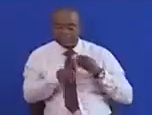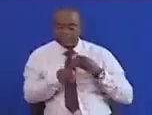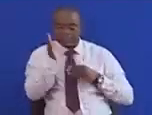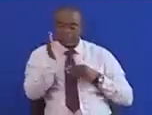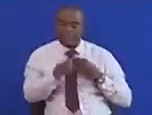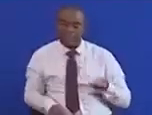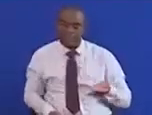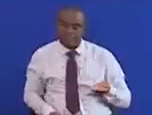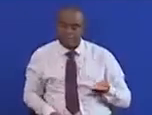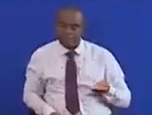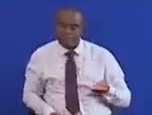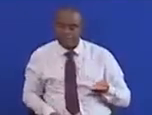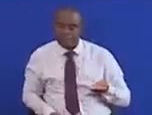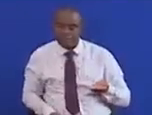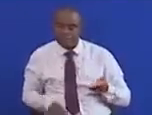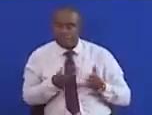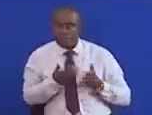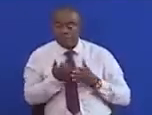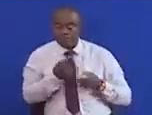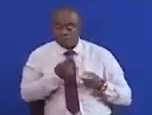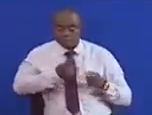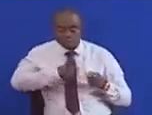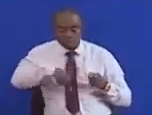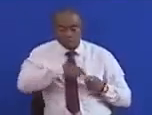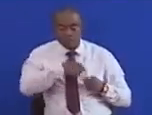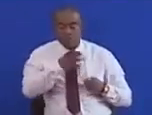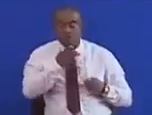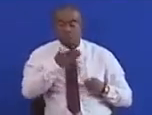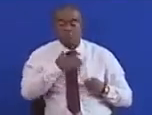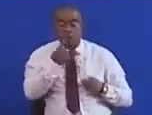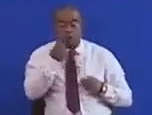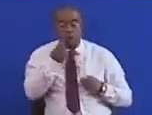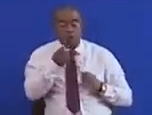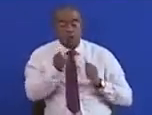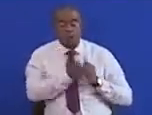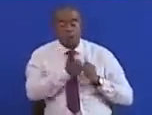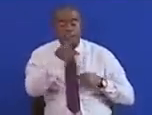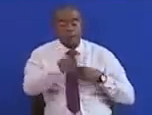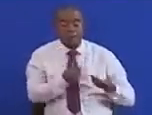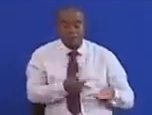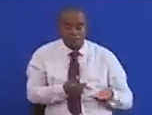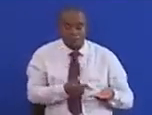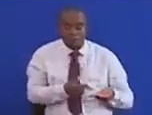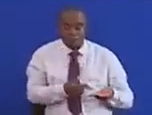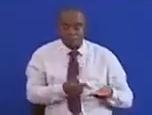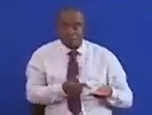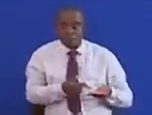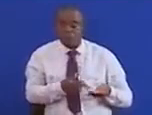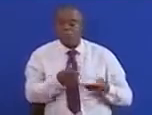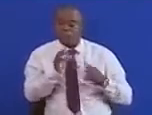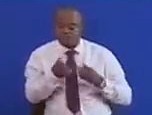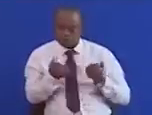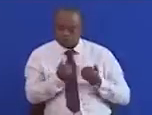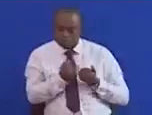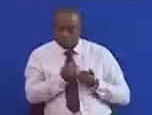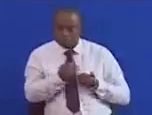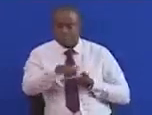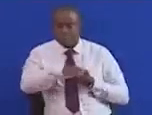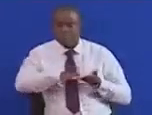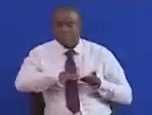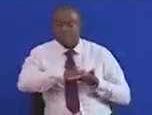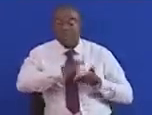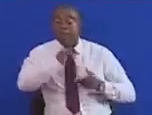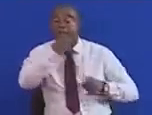serikali na tukasema kwa sababu tunataka kuwa ni jambo endelevu na ambalo litasimama katika misingi ambayo itakuwa pia